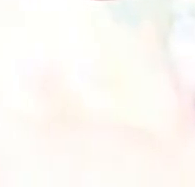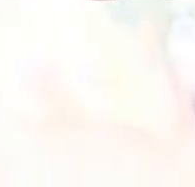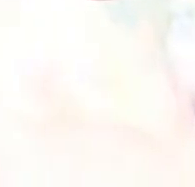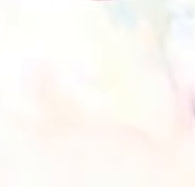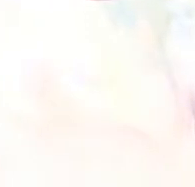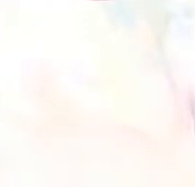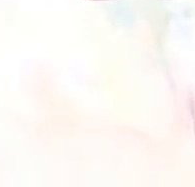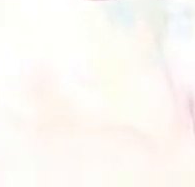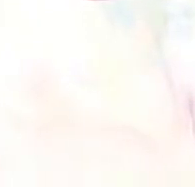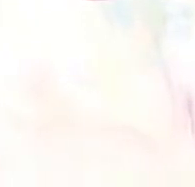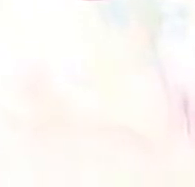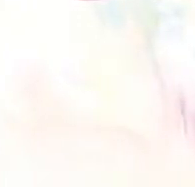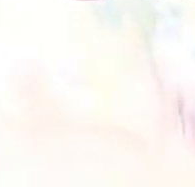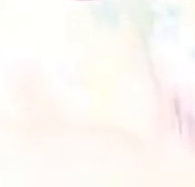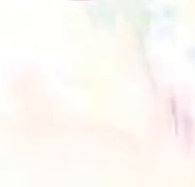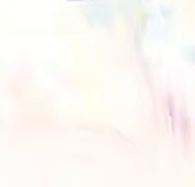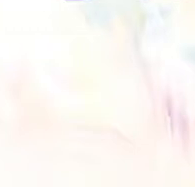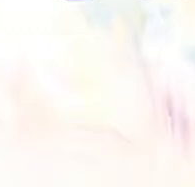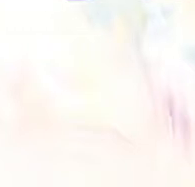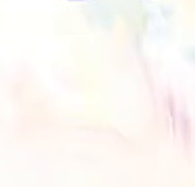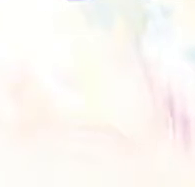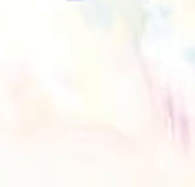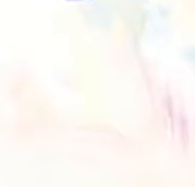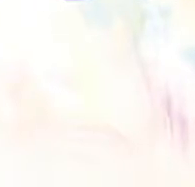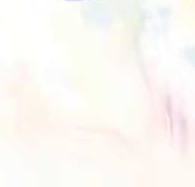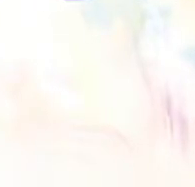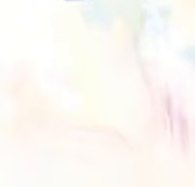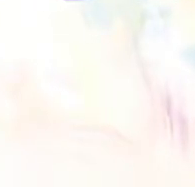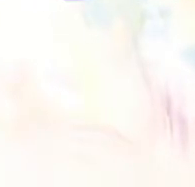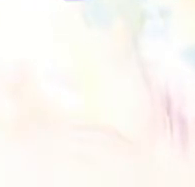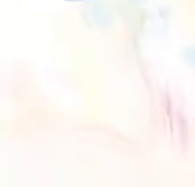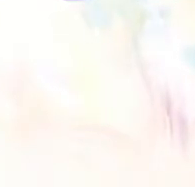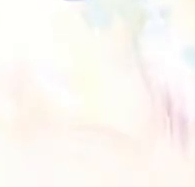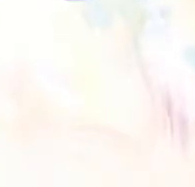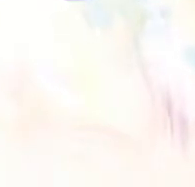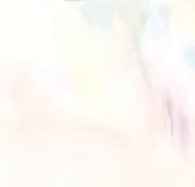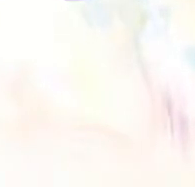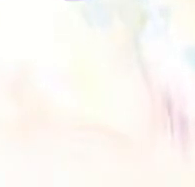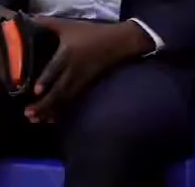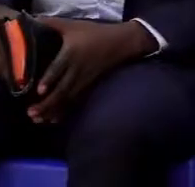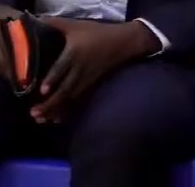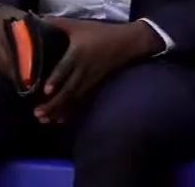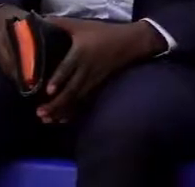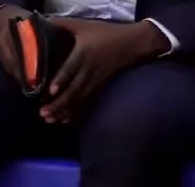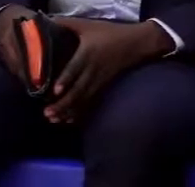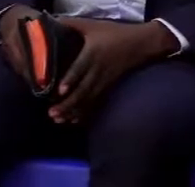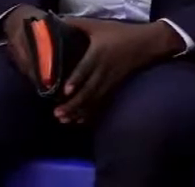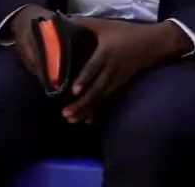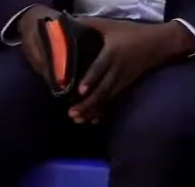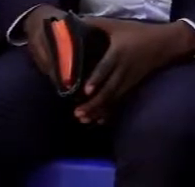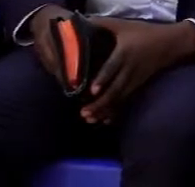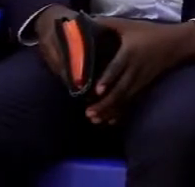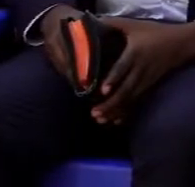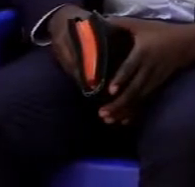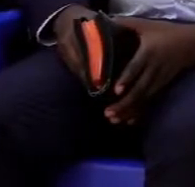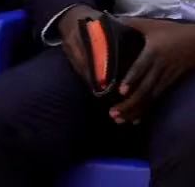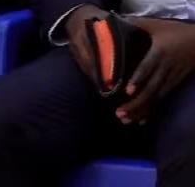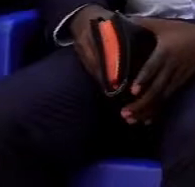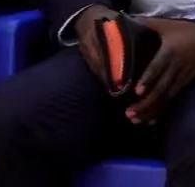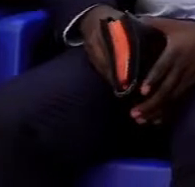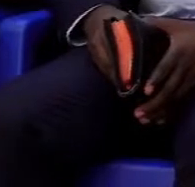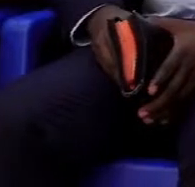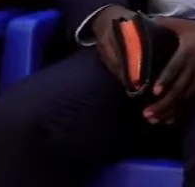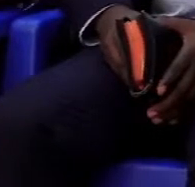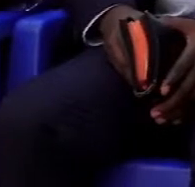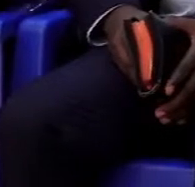mmoja kwa sababu ya njia niliyokuwa ninaenda, hana nilifahamu ilivyokuwa. Kwa hiyo